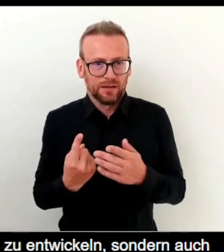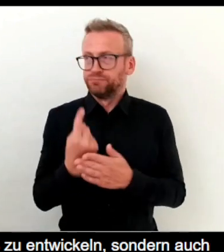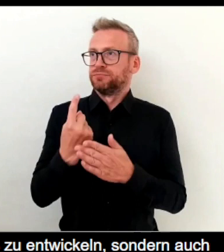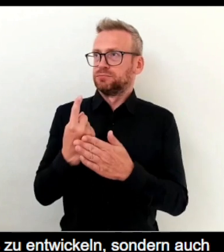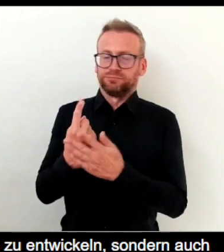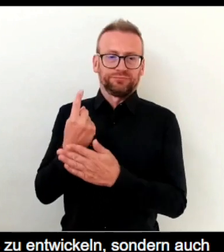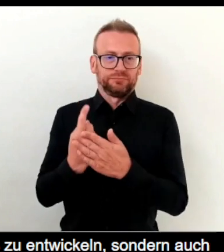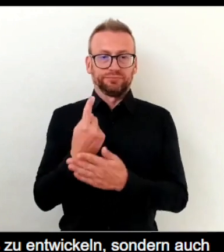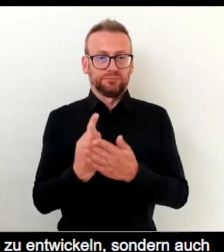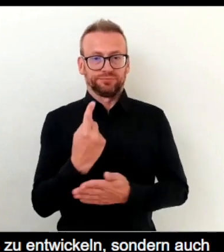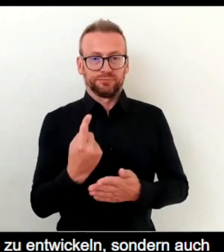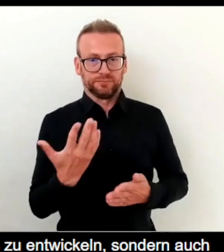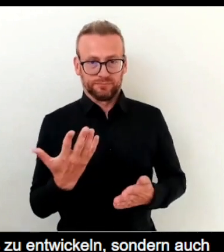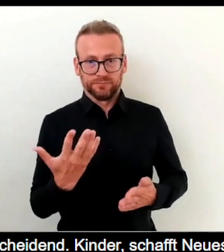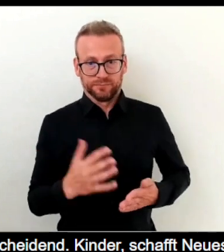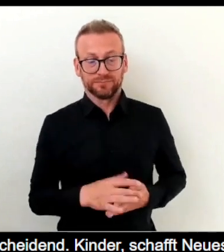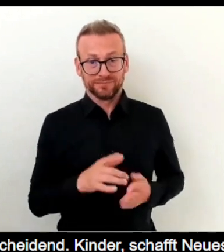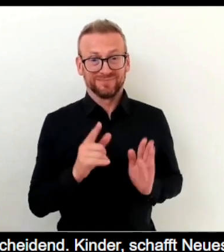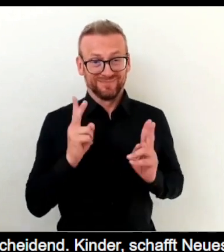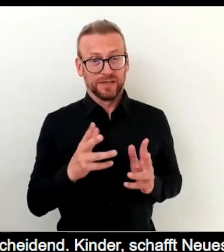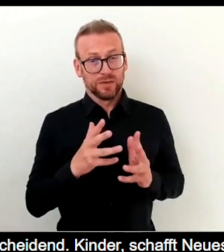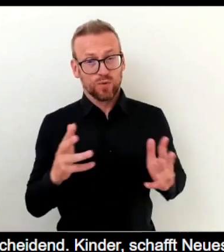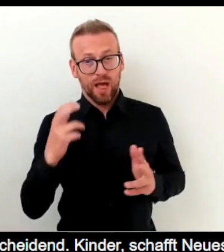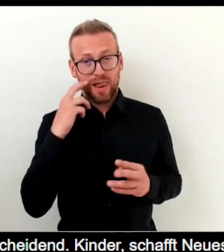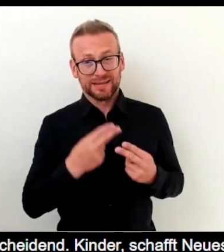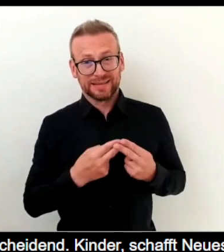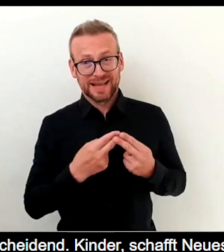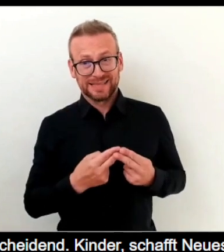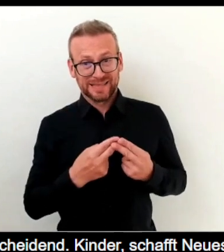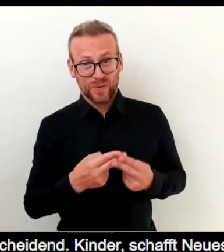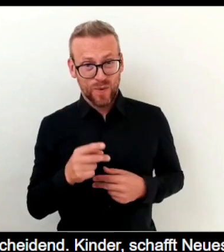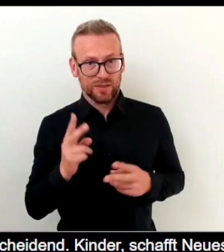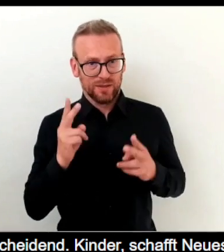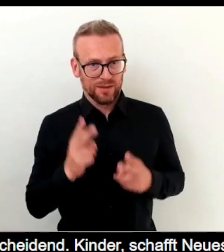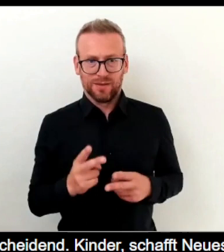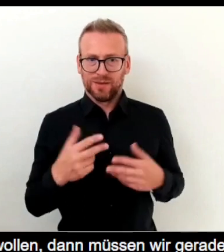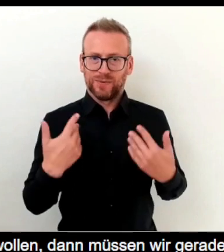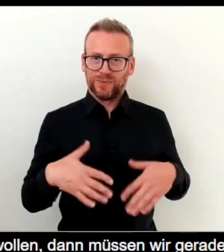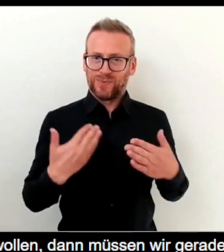Ja, es war mal ein klares Wort. Und dann noch zum Abschluss Wolfgang Rampft von der Bild-Zeitung.